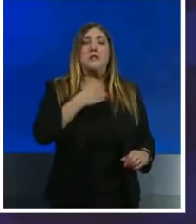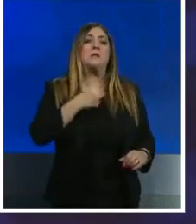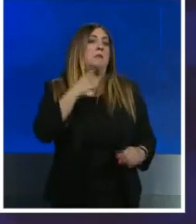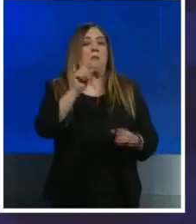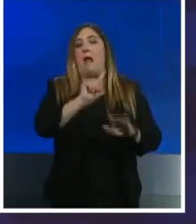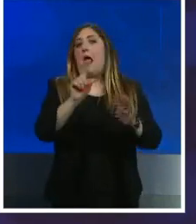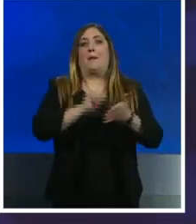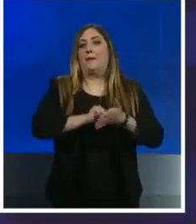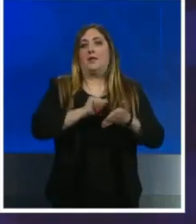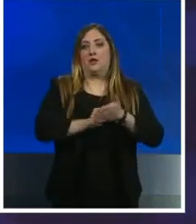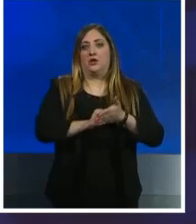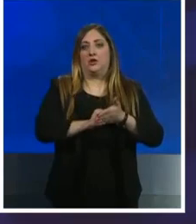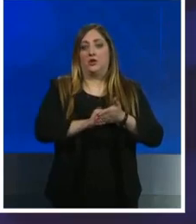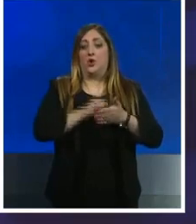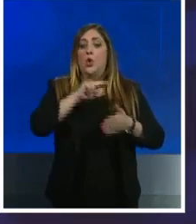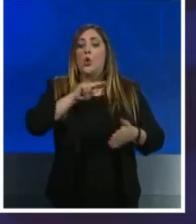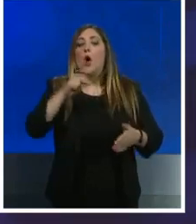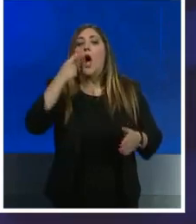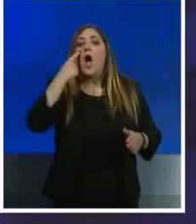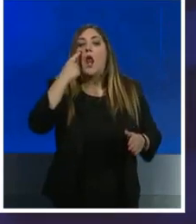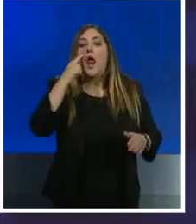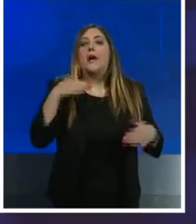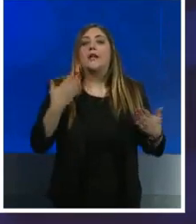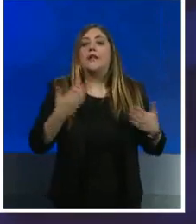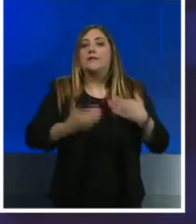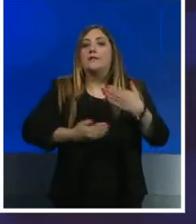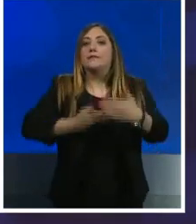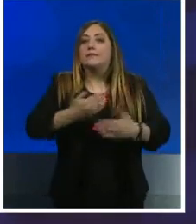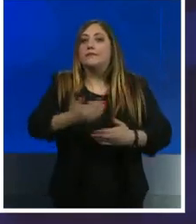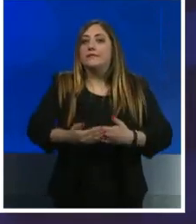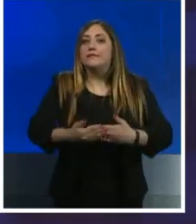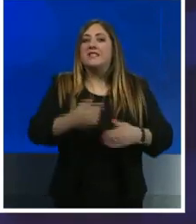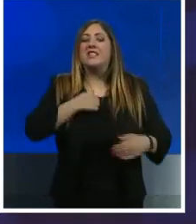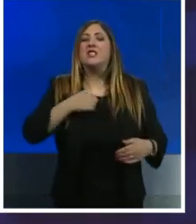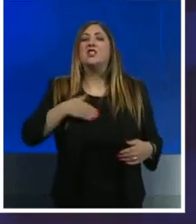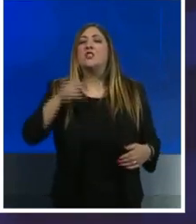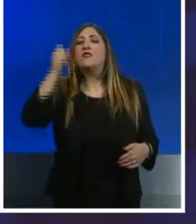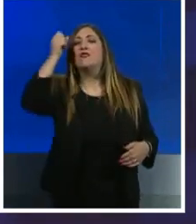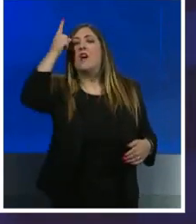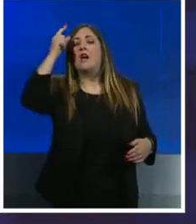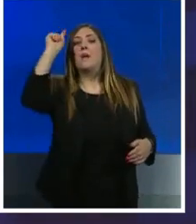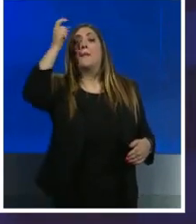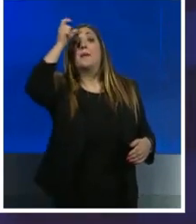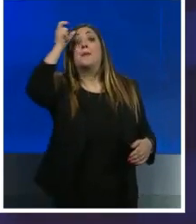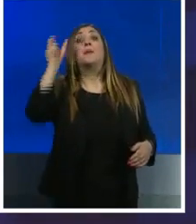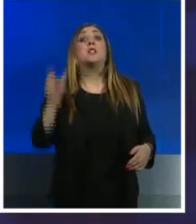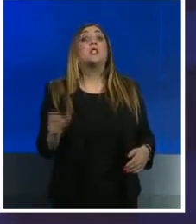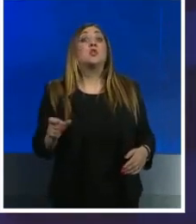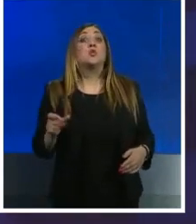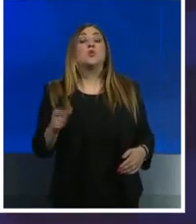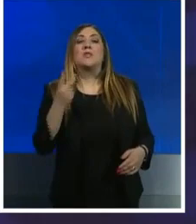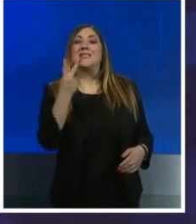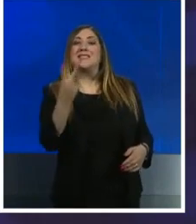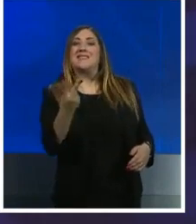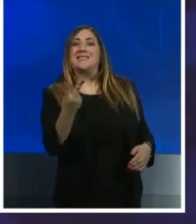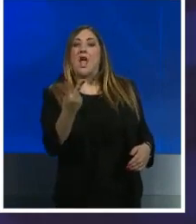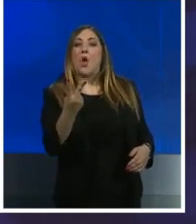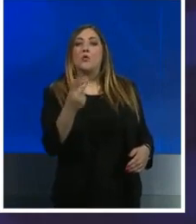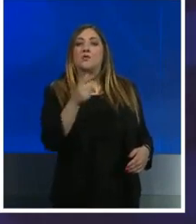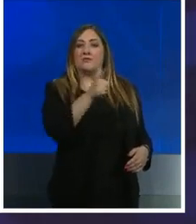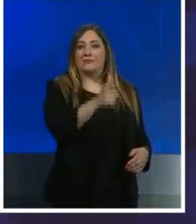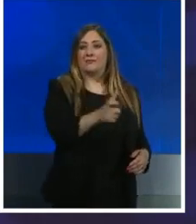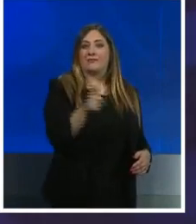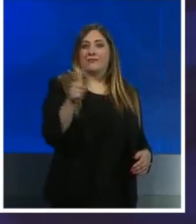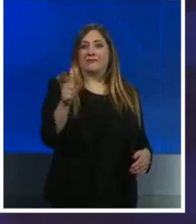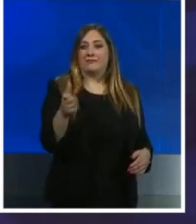l-fatti għadhom qed jiżvolġu, nixtieq infakkar il-Prim Ministru illi ż-żewġ akkużati fuq